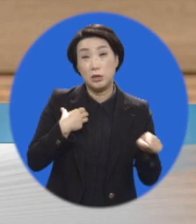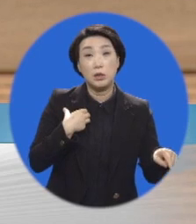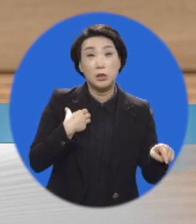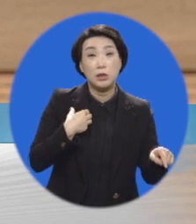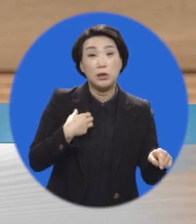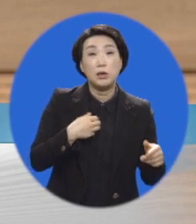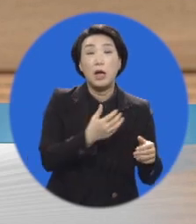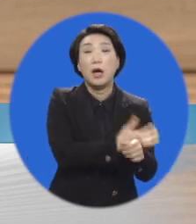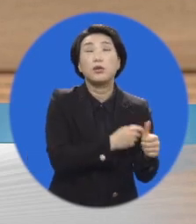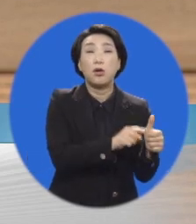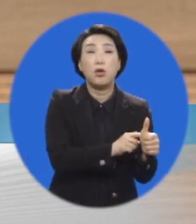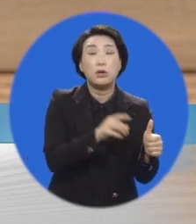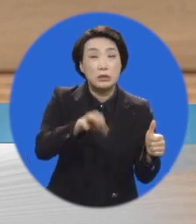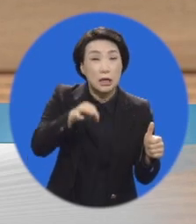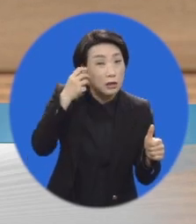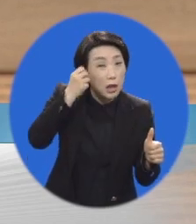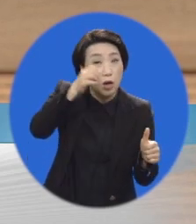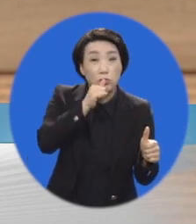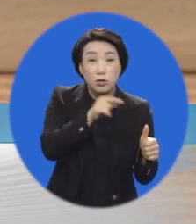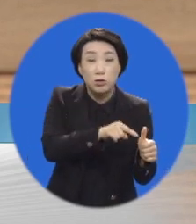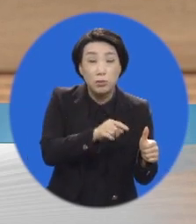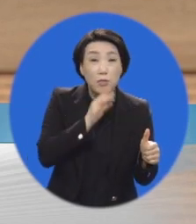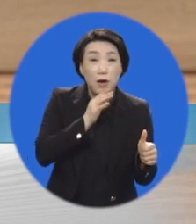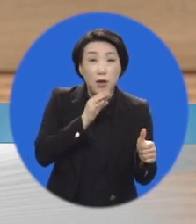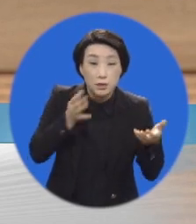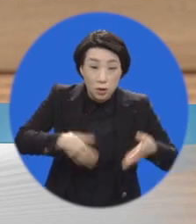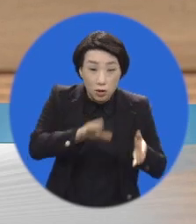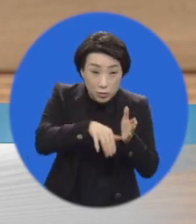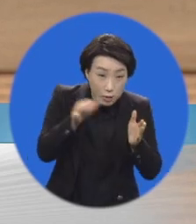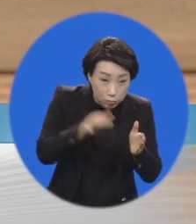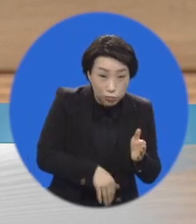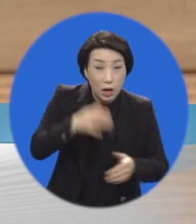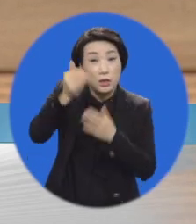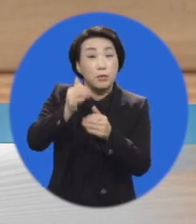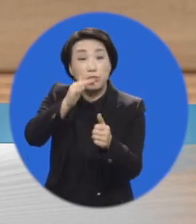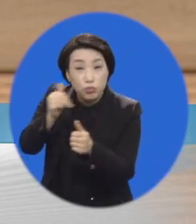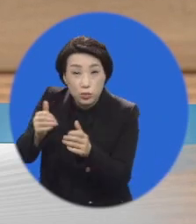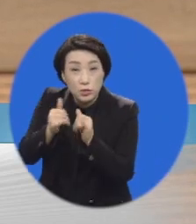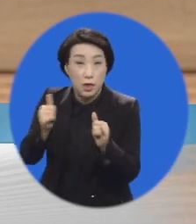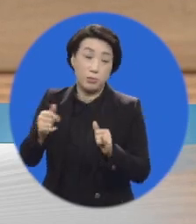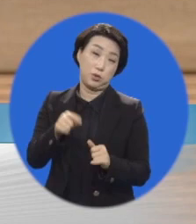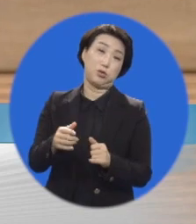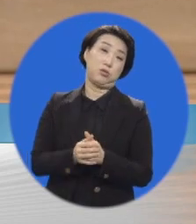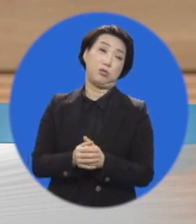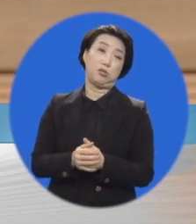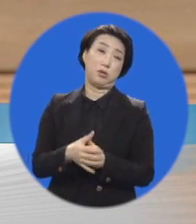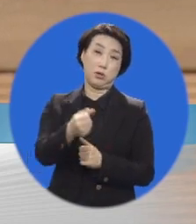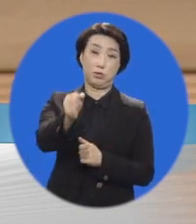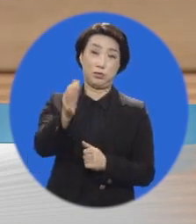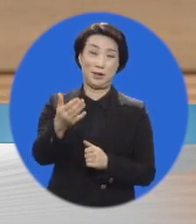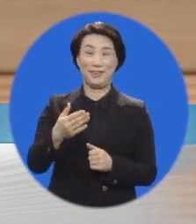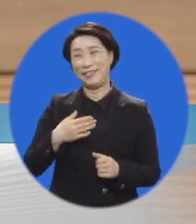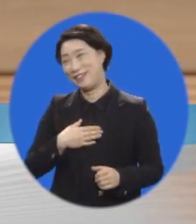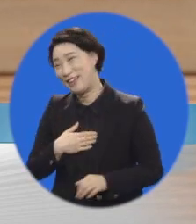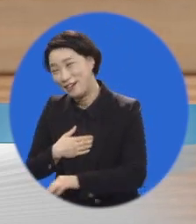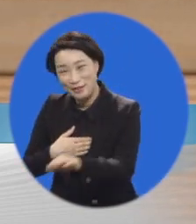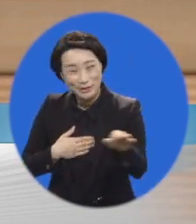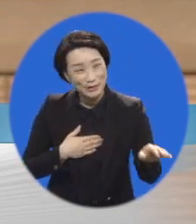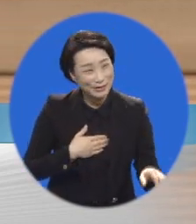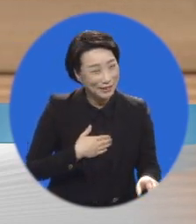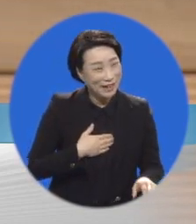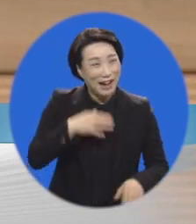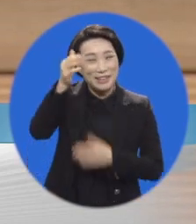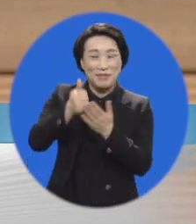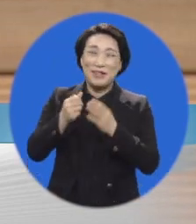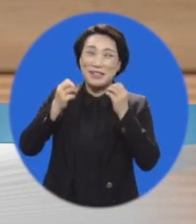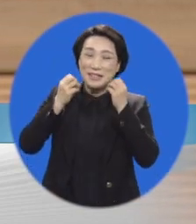여기고 시작부터 태중에서부터 하나님이 선택한 자의 몫이었다 이 말이요. 우리는 만세전부터